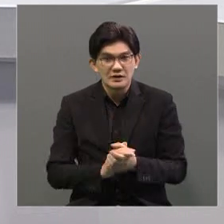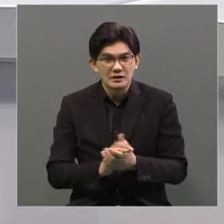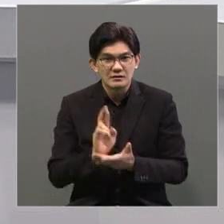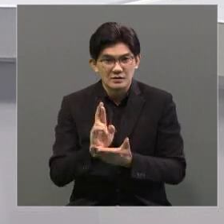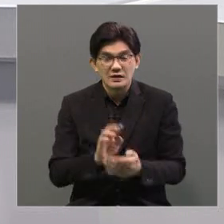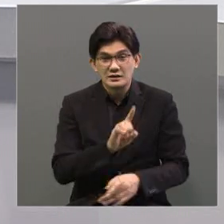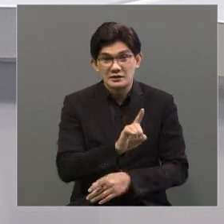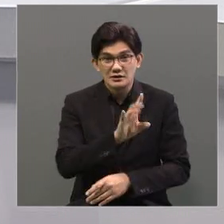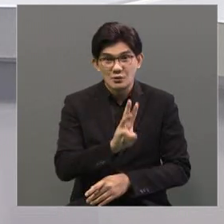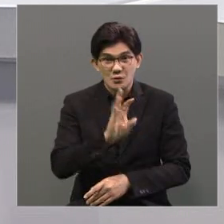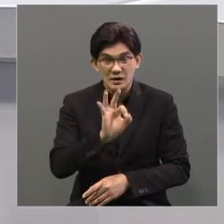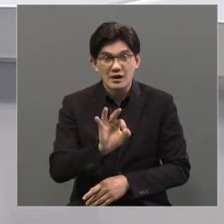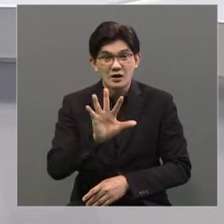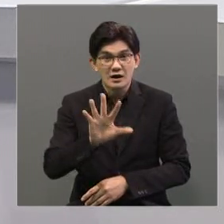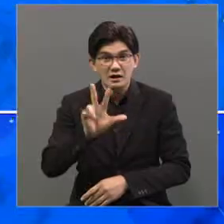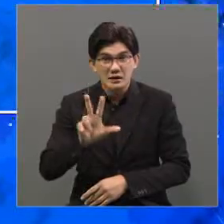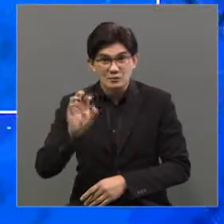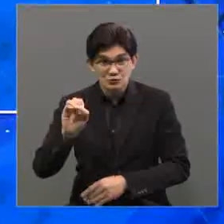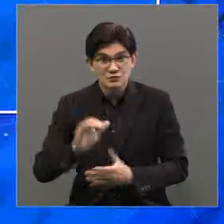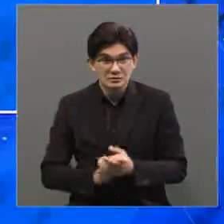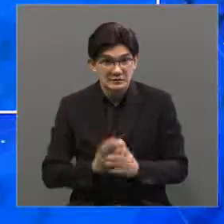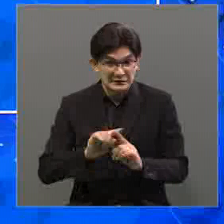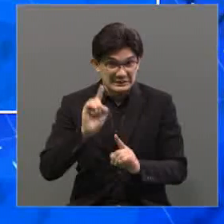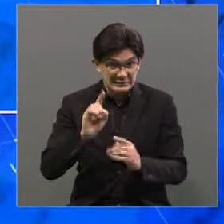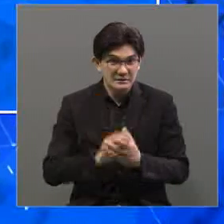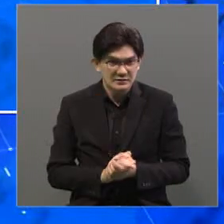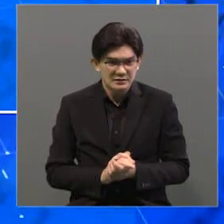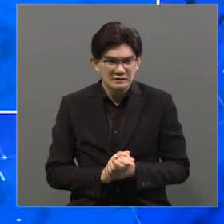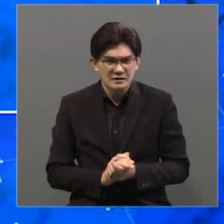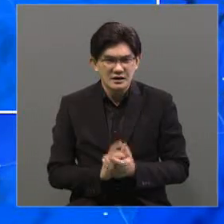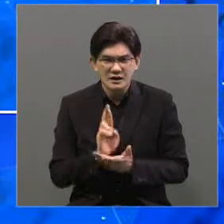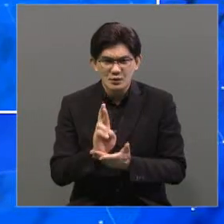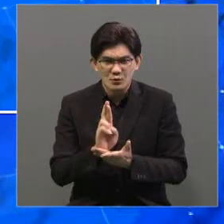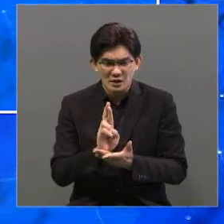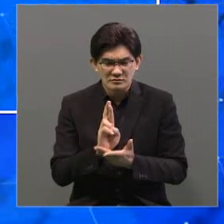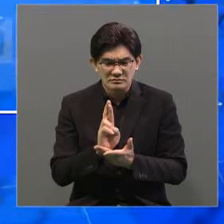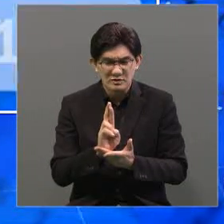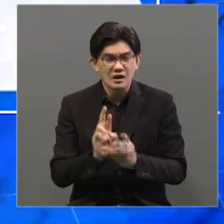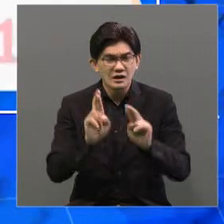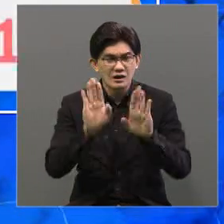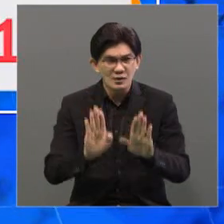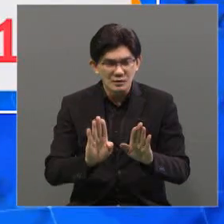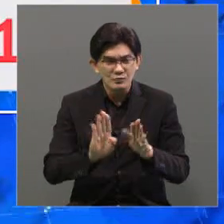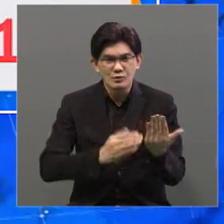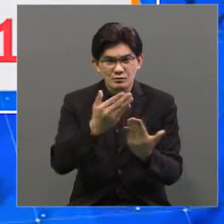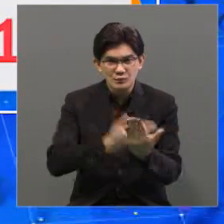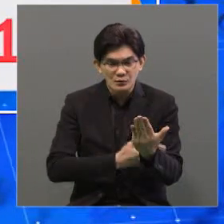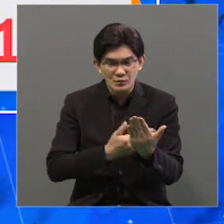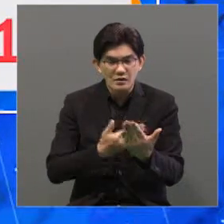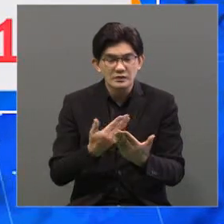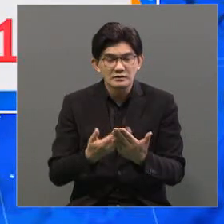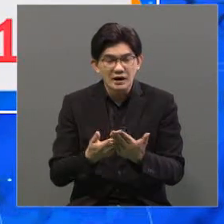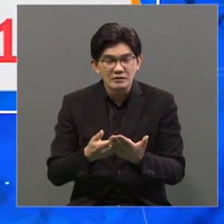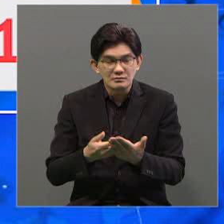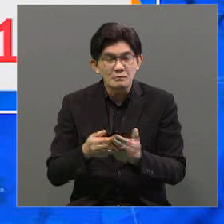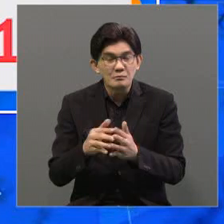1วันนี้169530เนี่ยเฉพาะรางวัลที่1เนี่ยมีคนถูกในระบบสลากดิจิตอลของแอปเป๋าตังค์เนี่